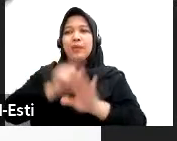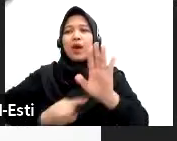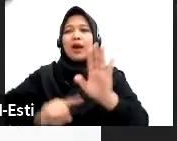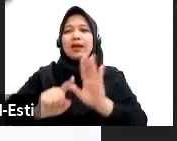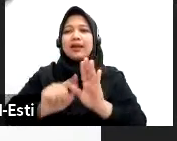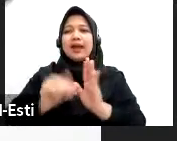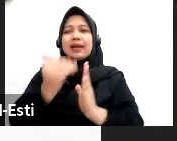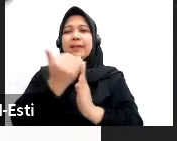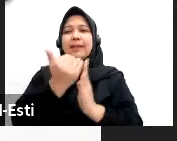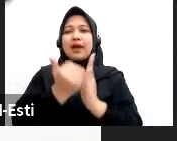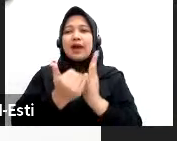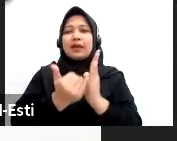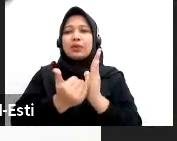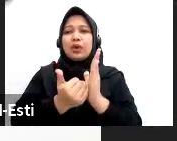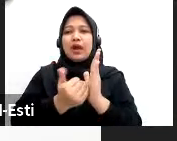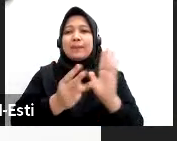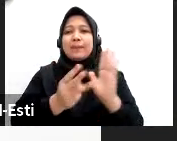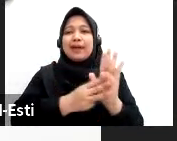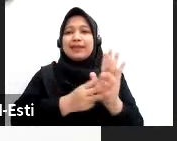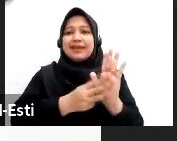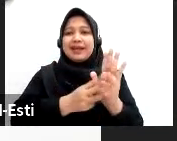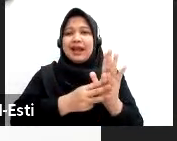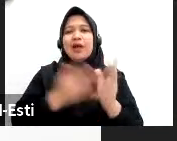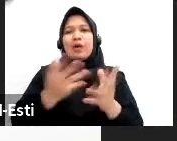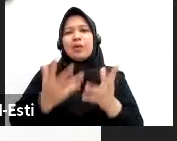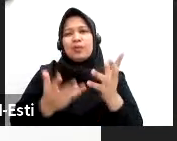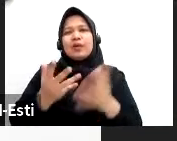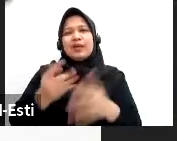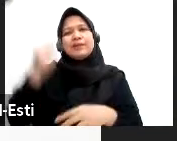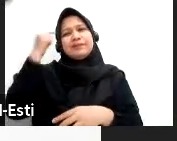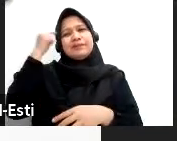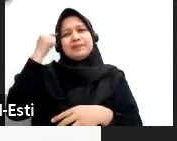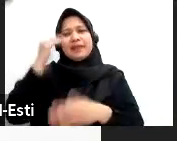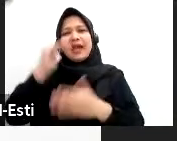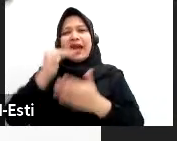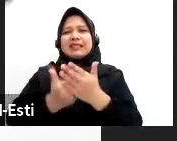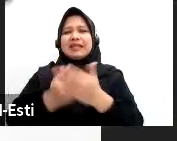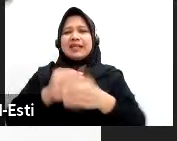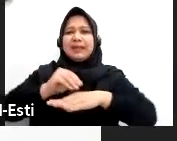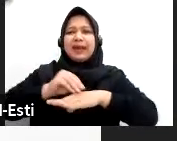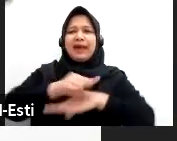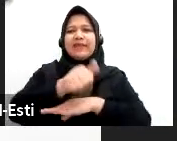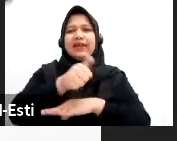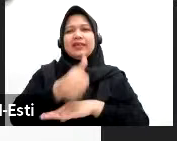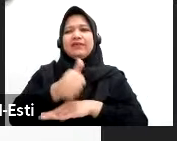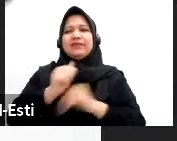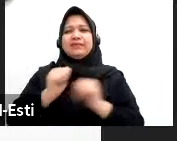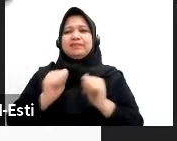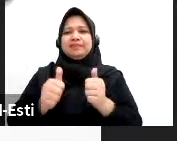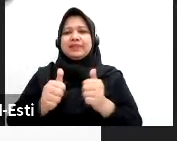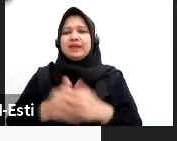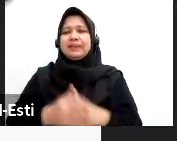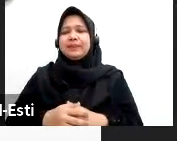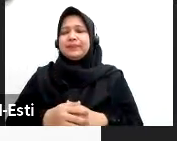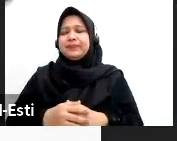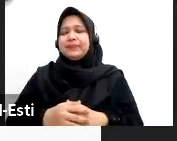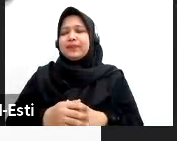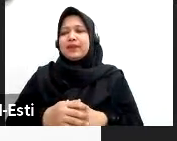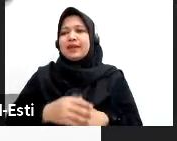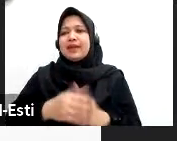itu lebih menurut saya lebih efektif dan lebih efisien itu ya dan data